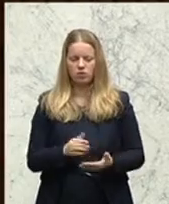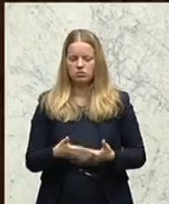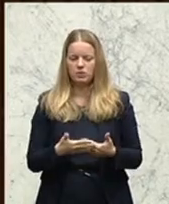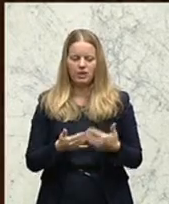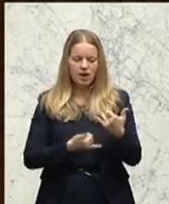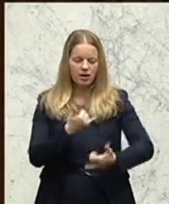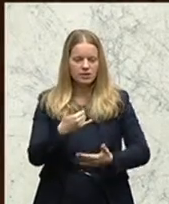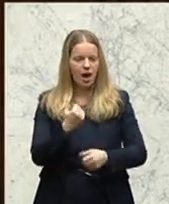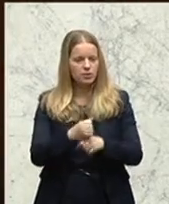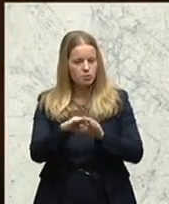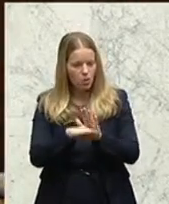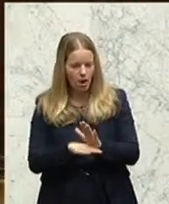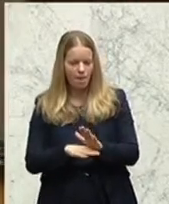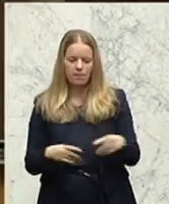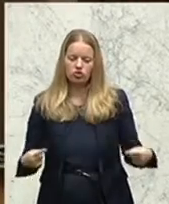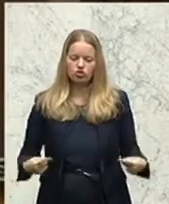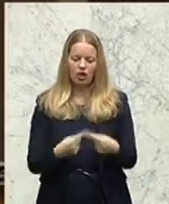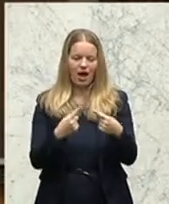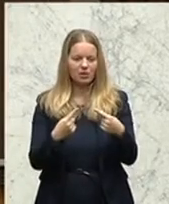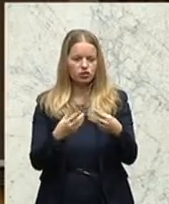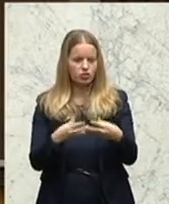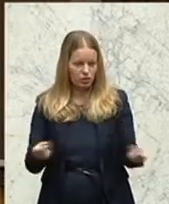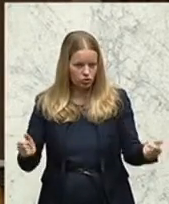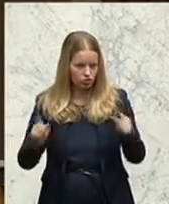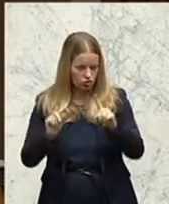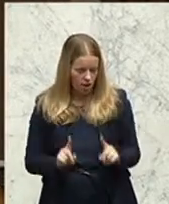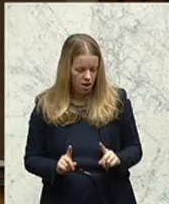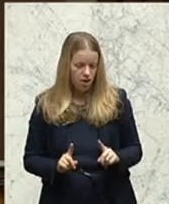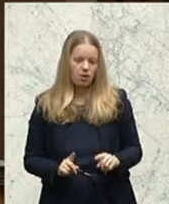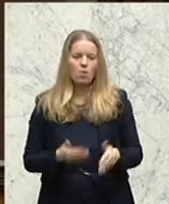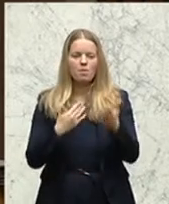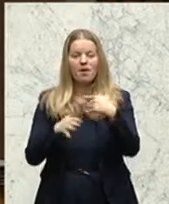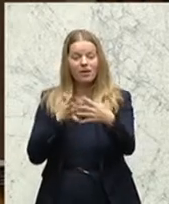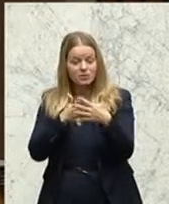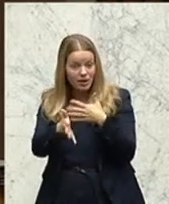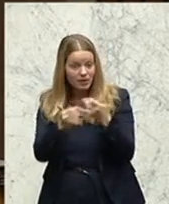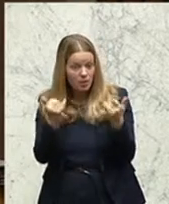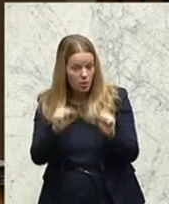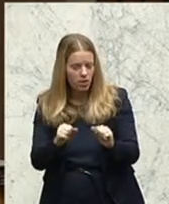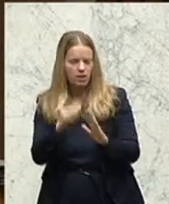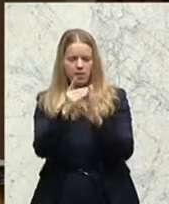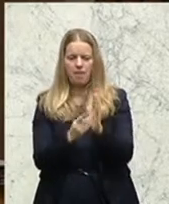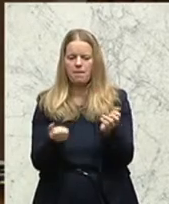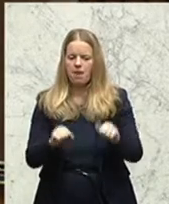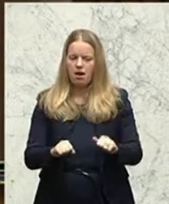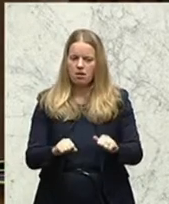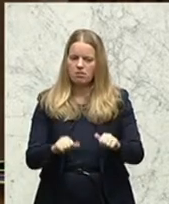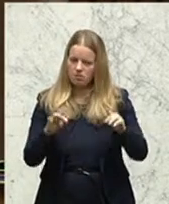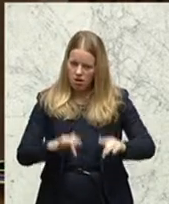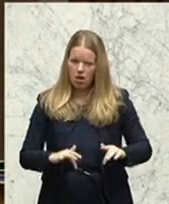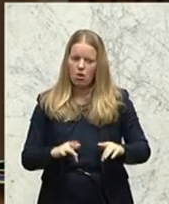Arbeitsprogramm, eine Streitschlichtungsstelle, und für mehr Transparenz wird eine Datenbank, aber auch die Veröffentlichung